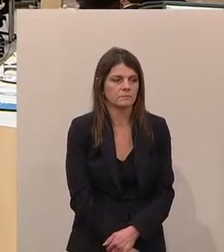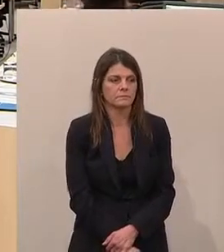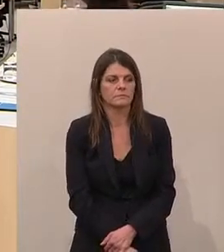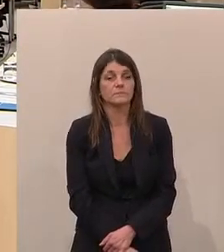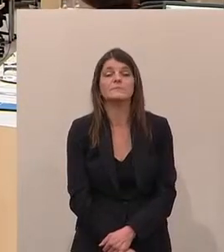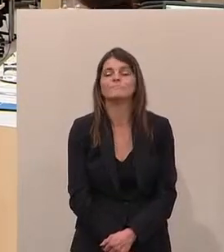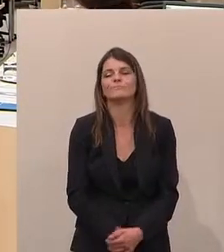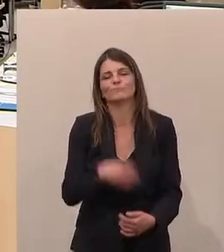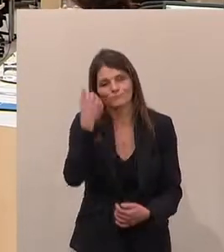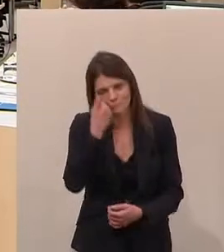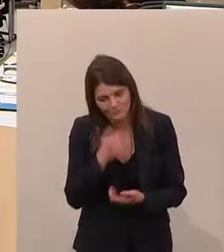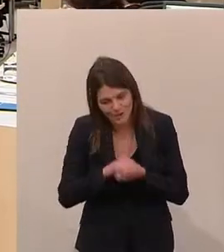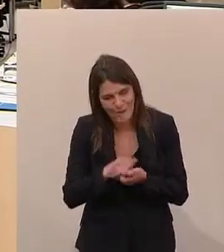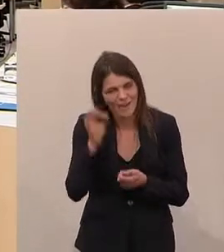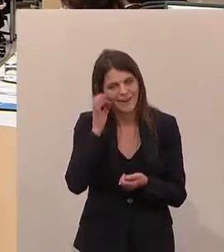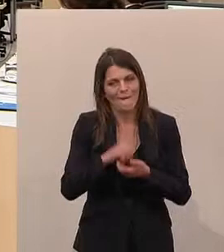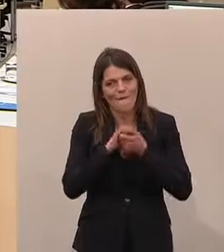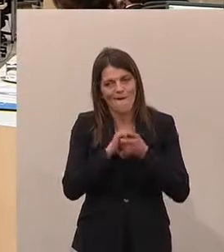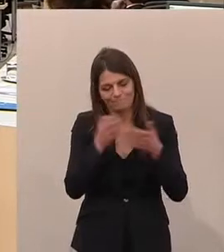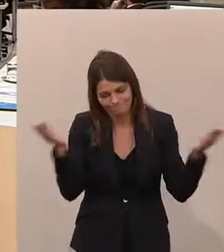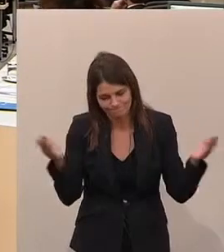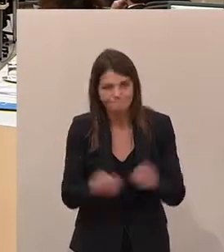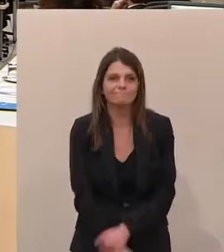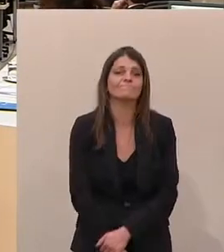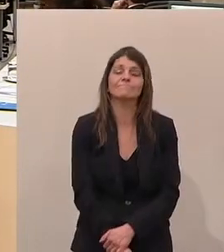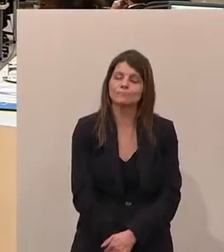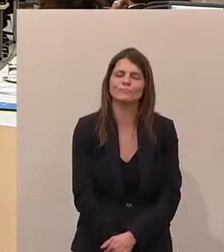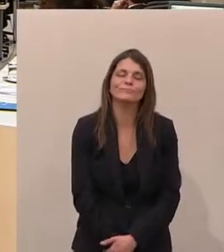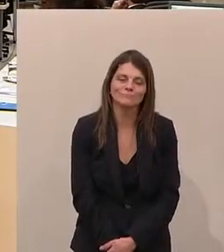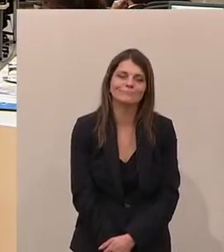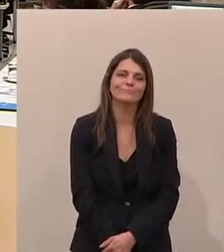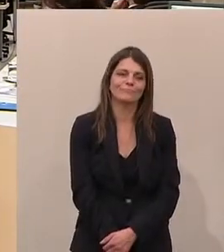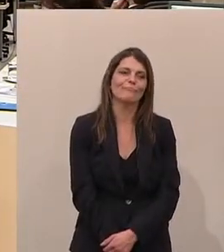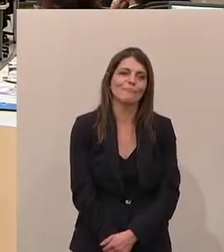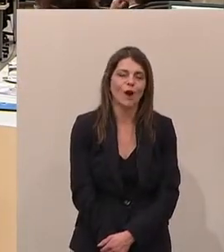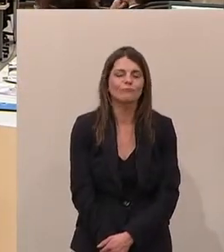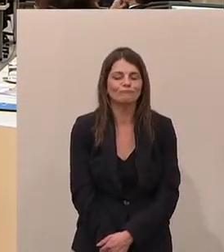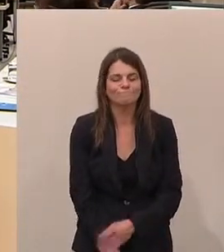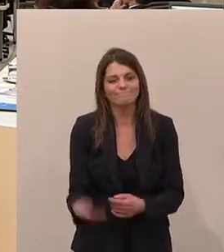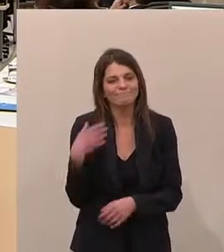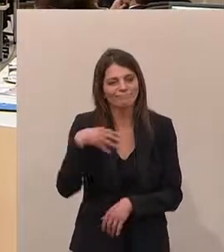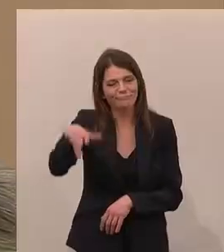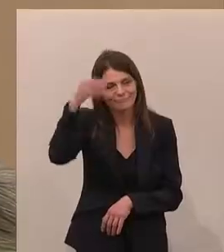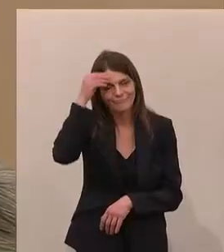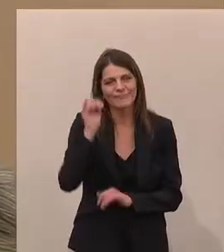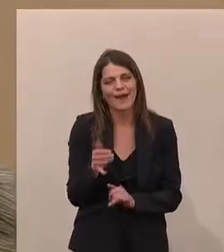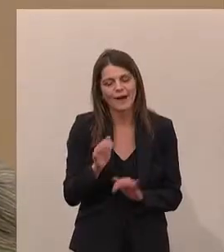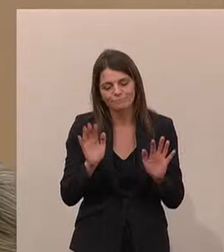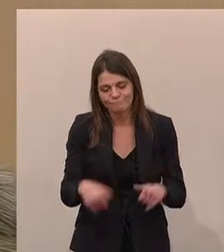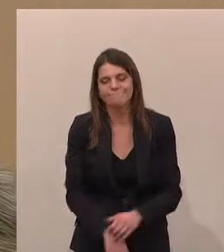Ja, werte Kolleginnen und Kollegen, ich nehme es mit einer gewissen Genugtuung zur Kenntnis, dass ich